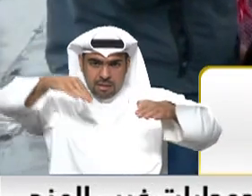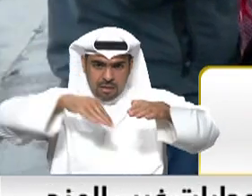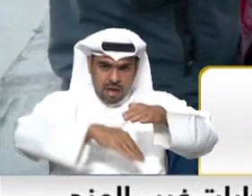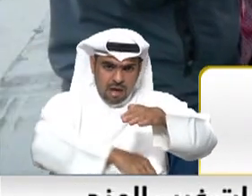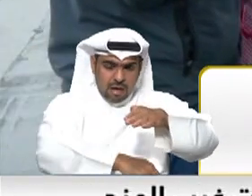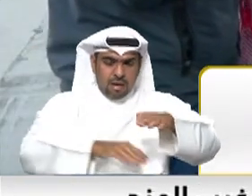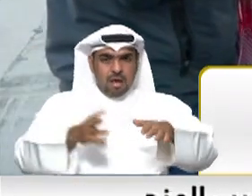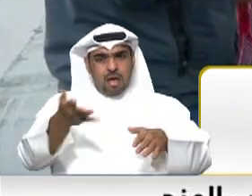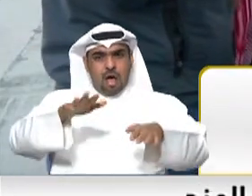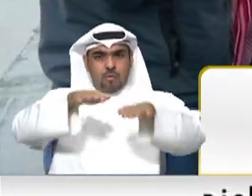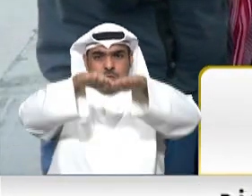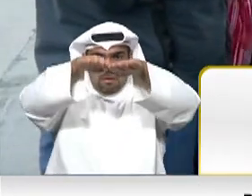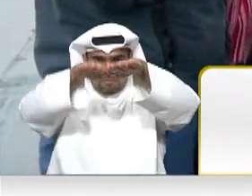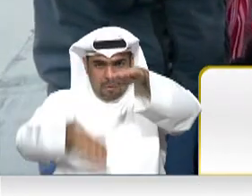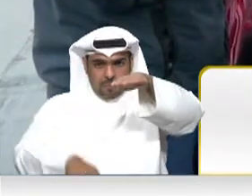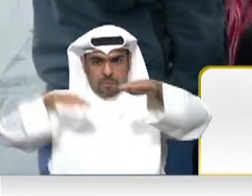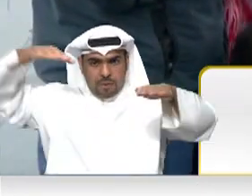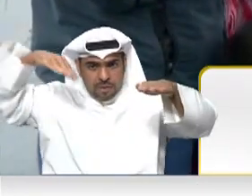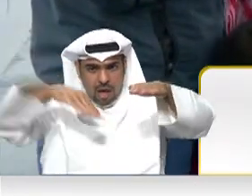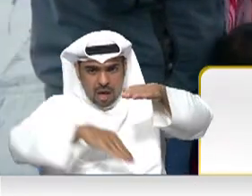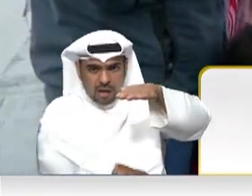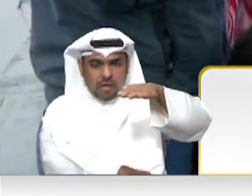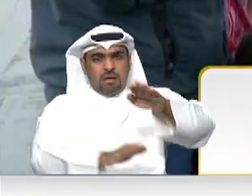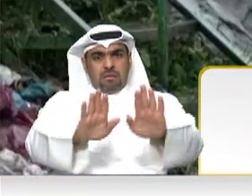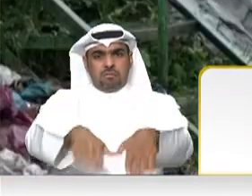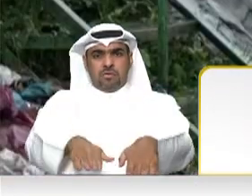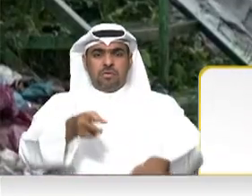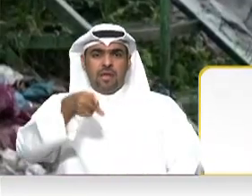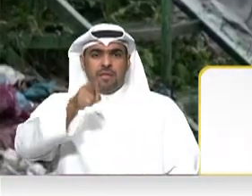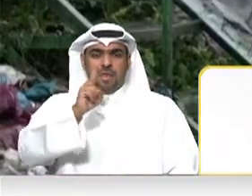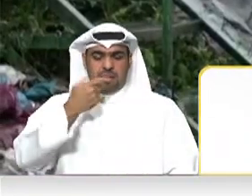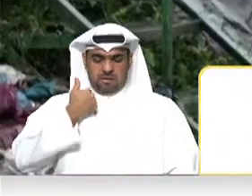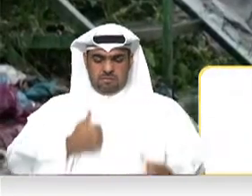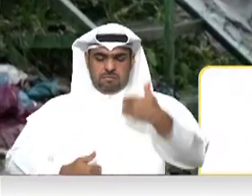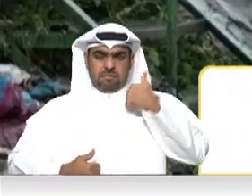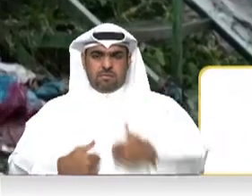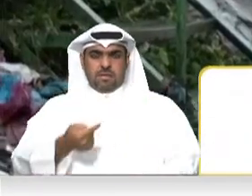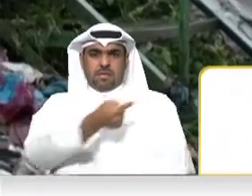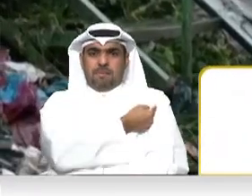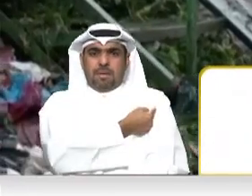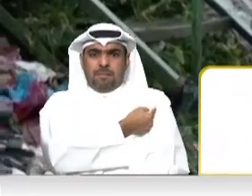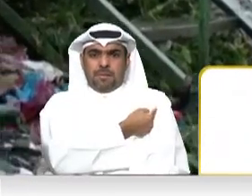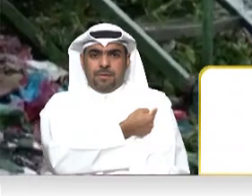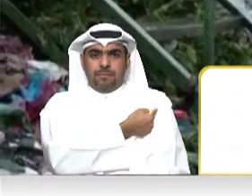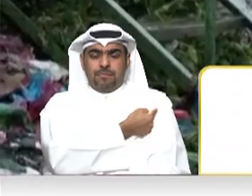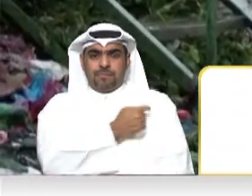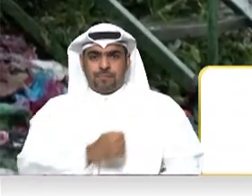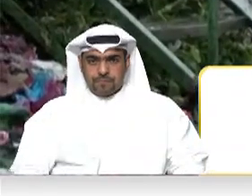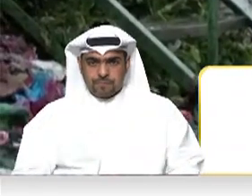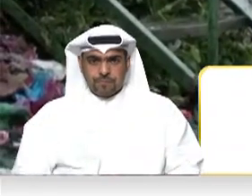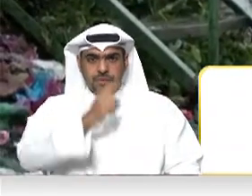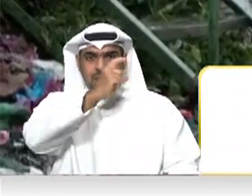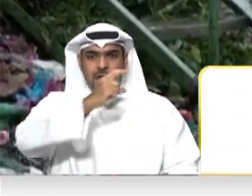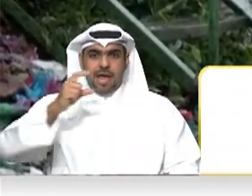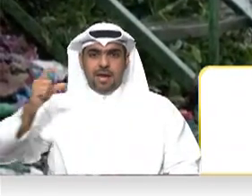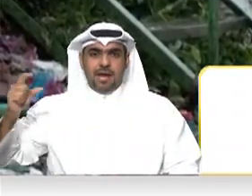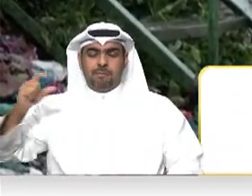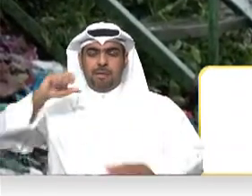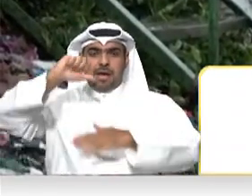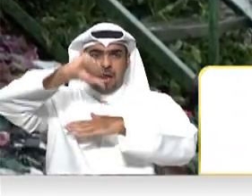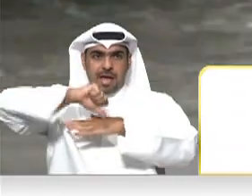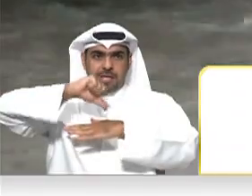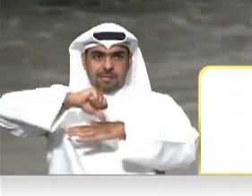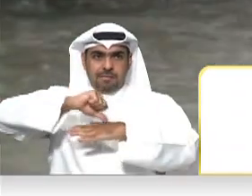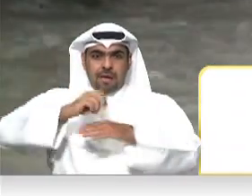الانهيارات الأرضية، بينما أصيب 12 آخرون. وفي العاصمة كاتماندو المحاطة